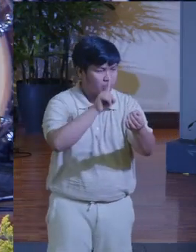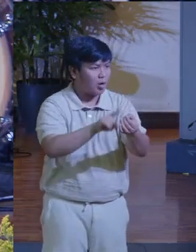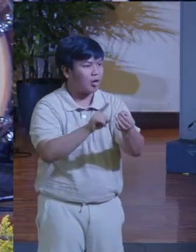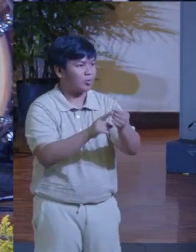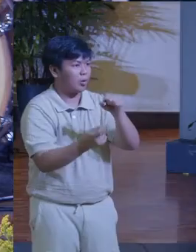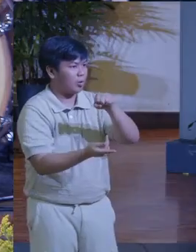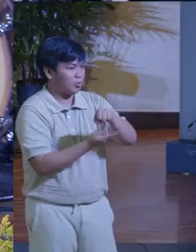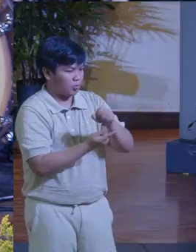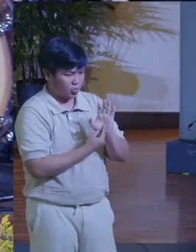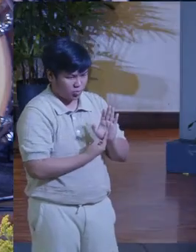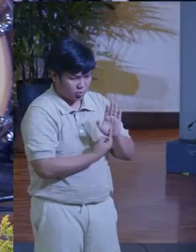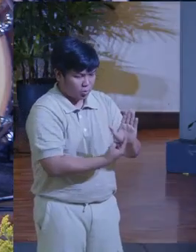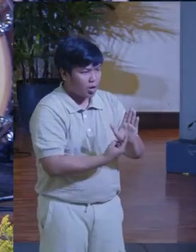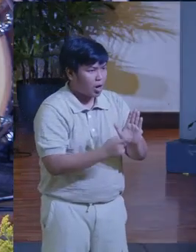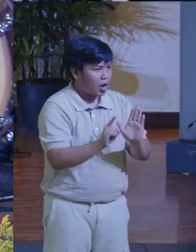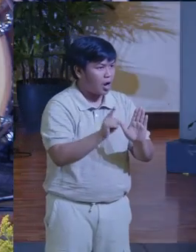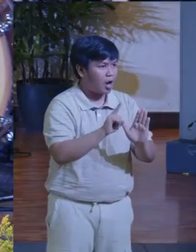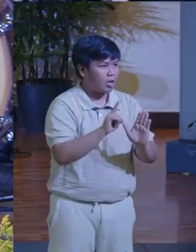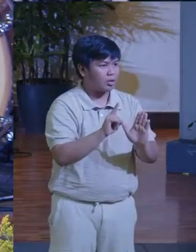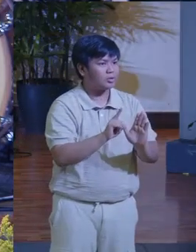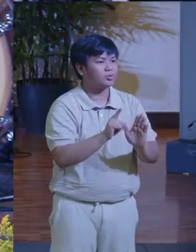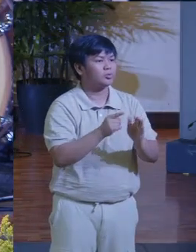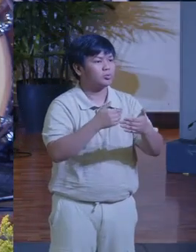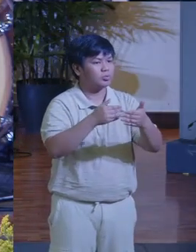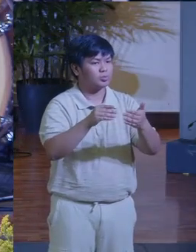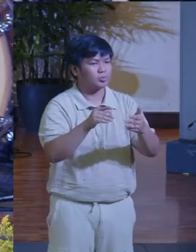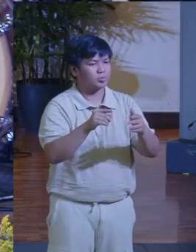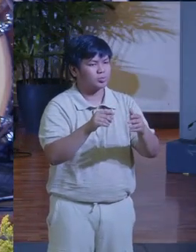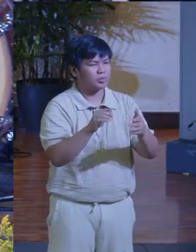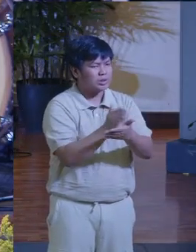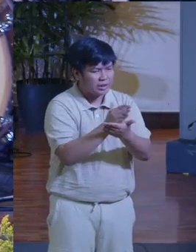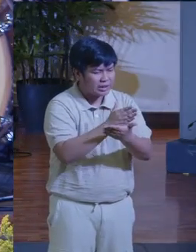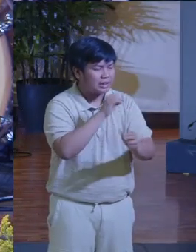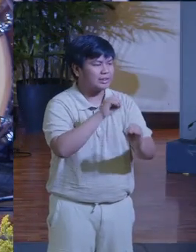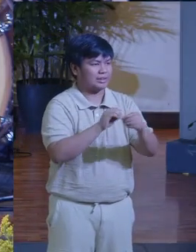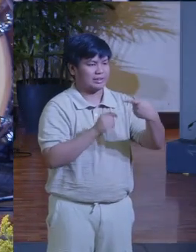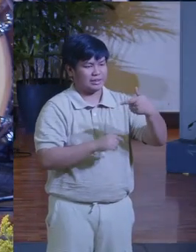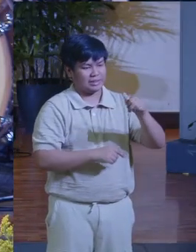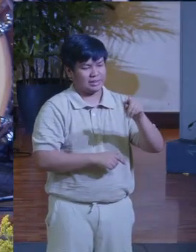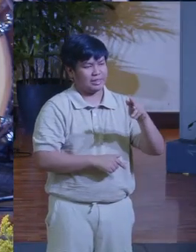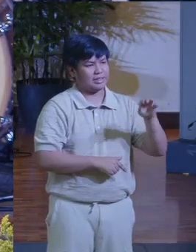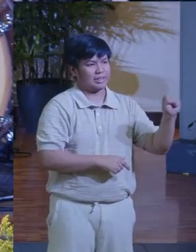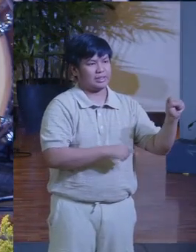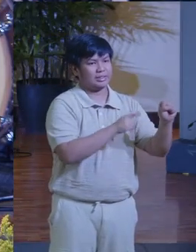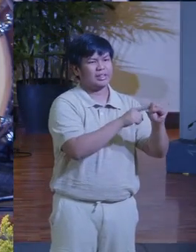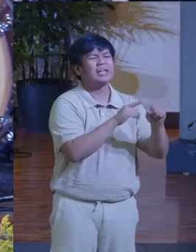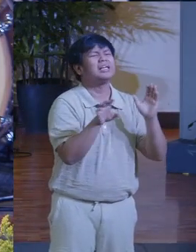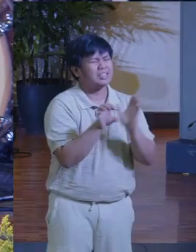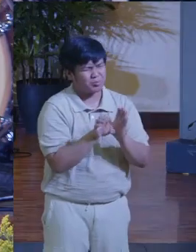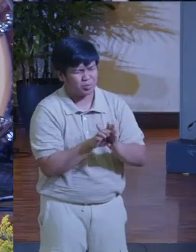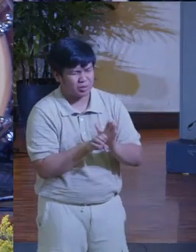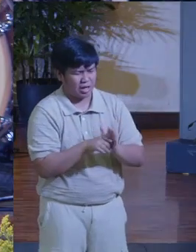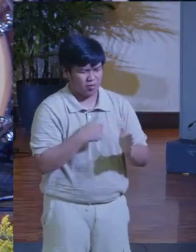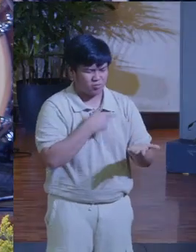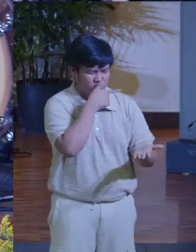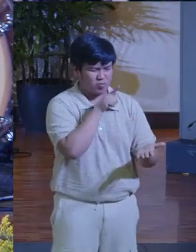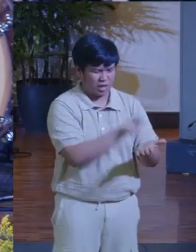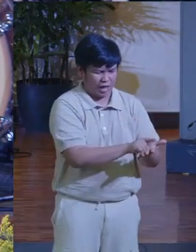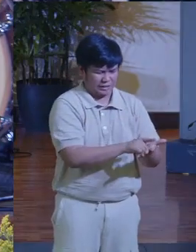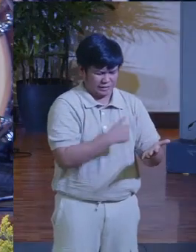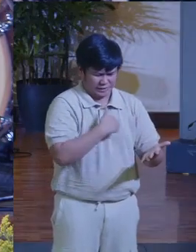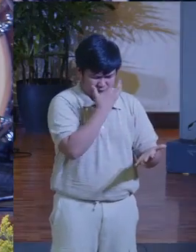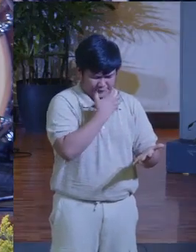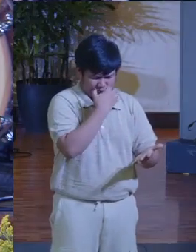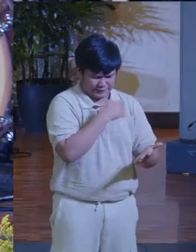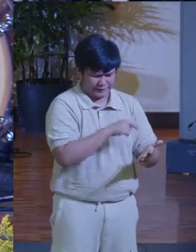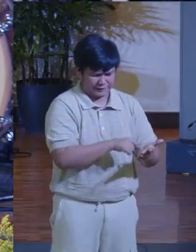kanyang ibinigay sa Galatians. So nauna po yung Galatians sa kanyang isinulat. Sumunod po yung